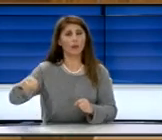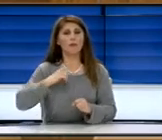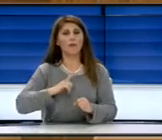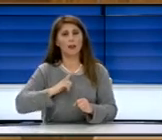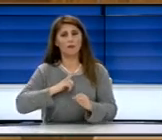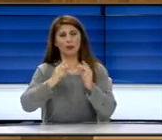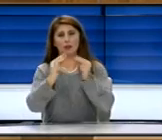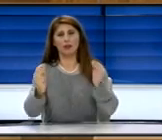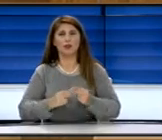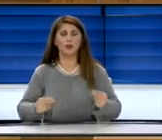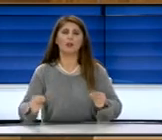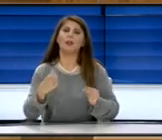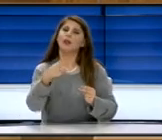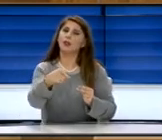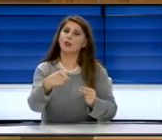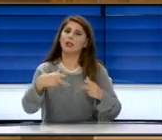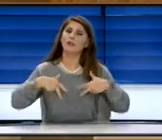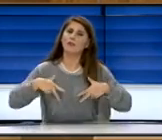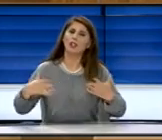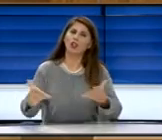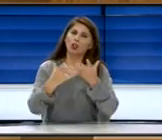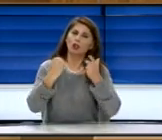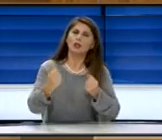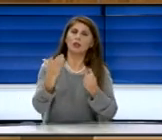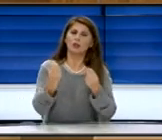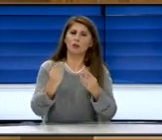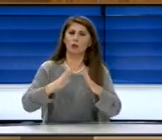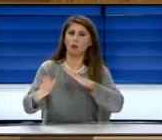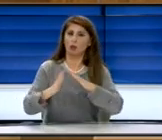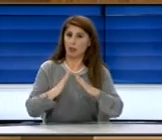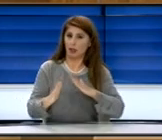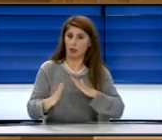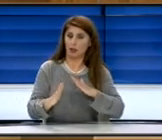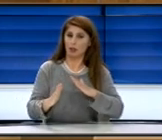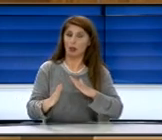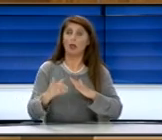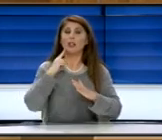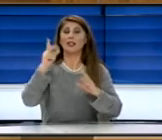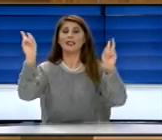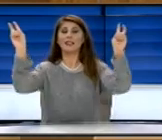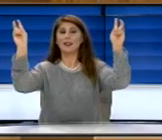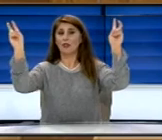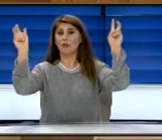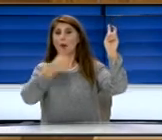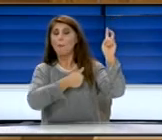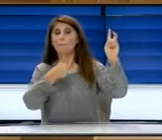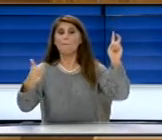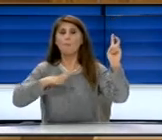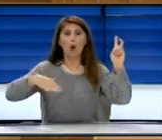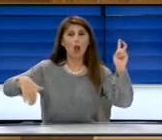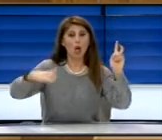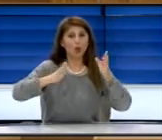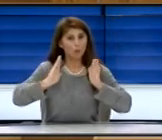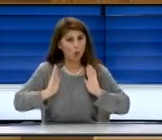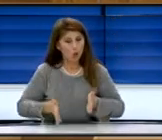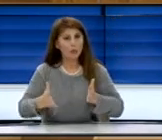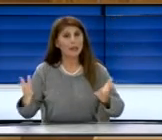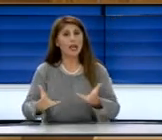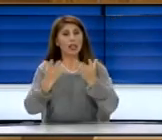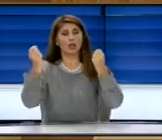από διάφορους κυβερνητικούς σωτήρες, από διάφορους προστάτες. Το σύνθημα «Μόνο ο λαός μπορεί